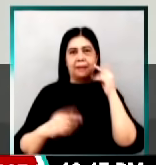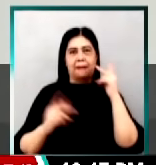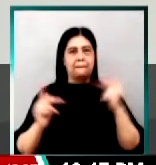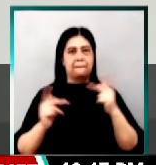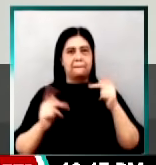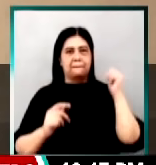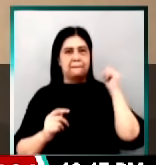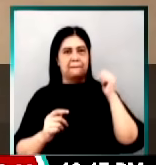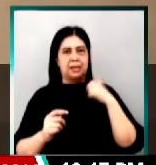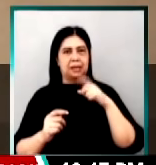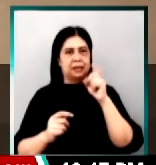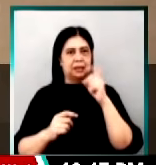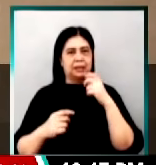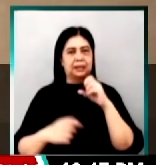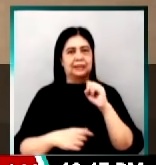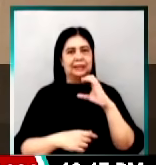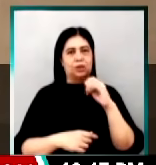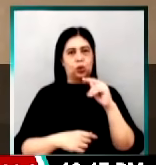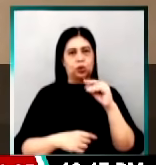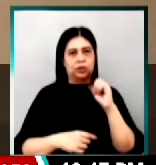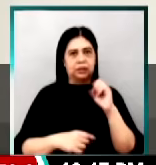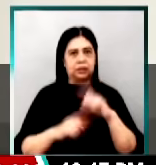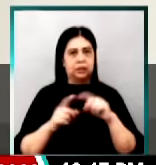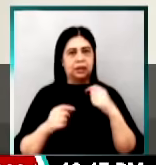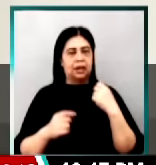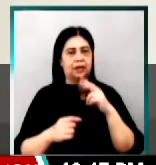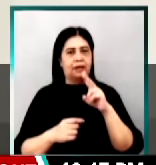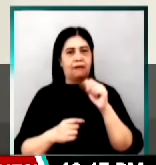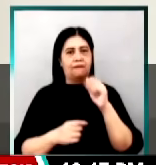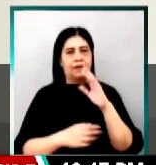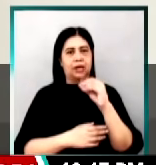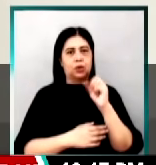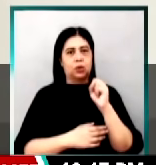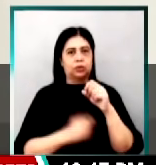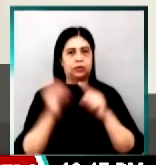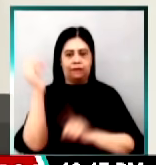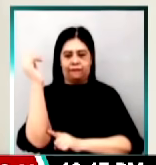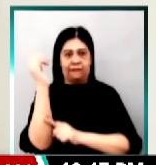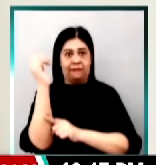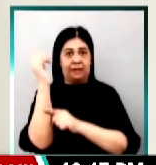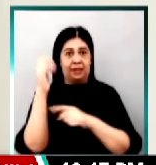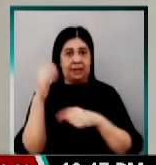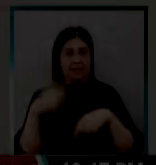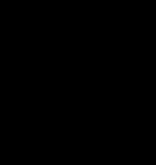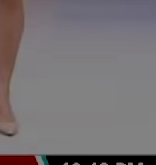spinal stenosis, at may varicose veins. Von Aquino, GMA News.